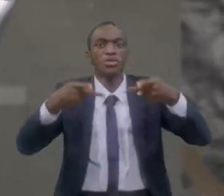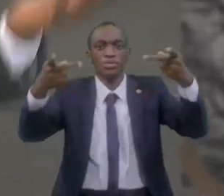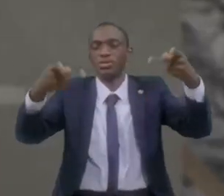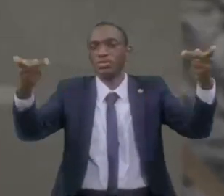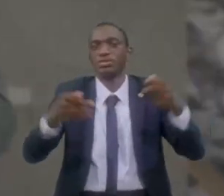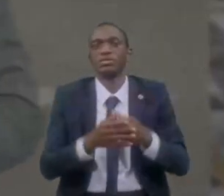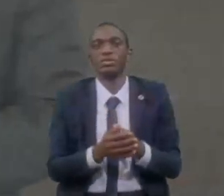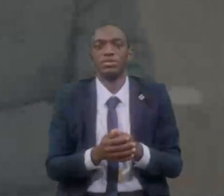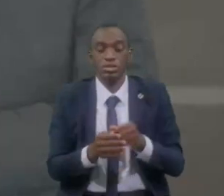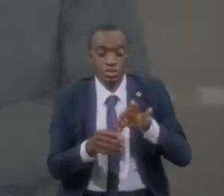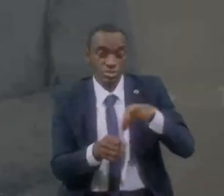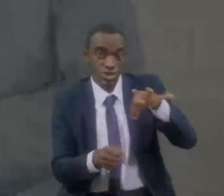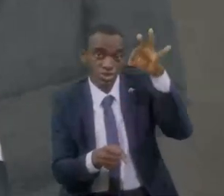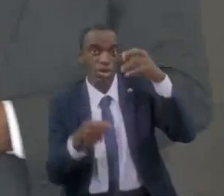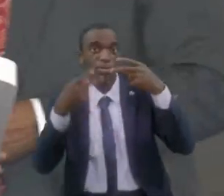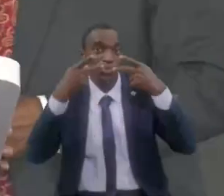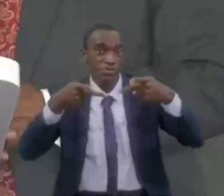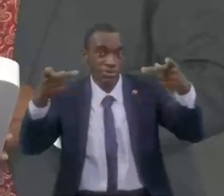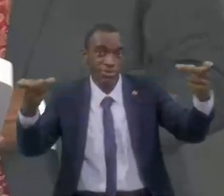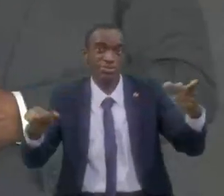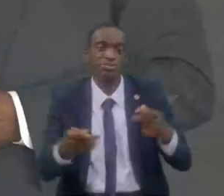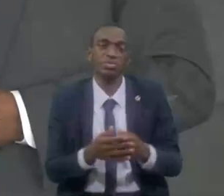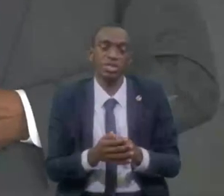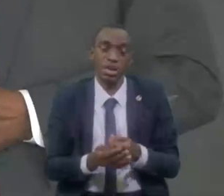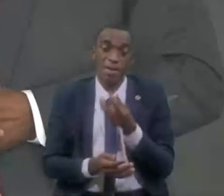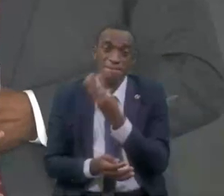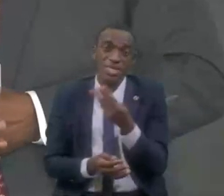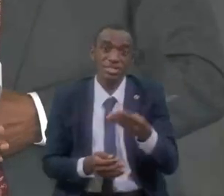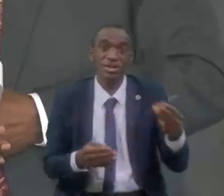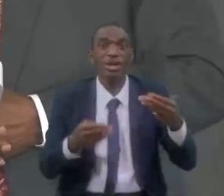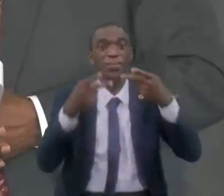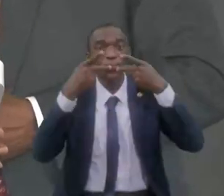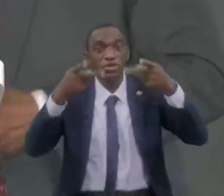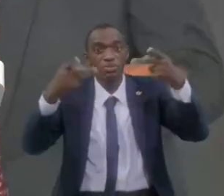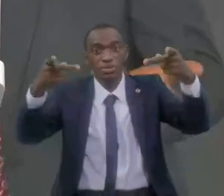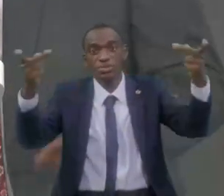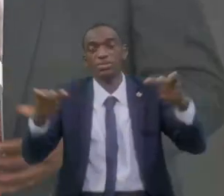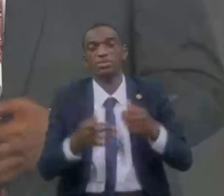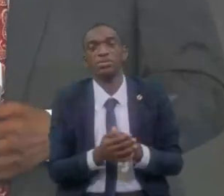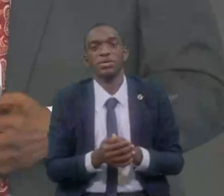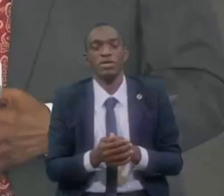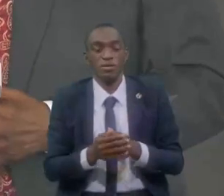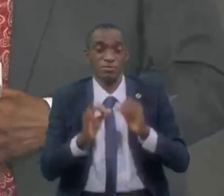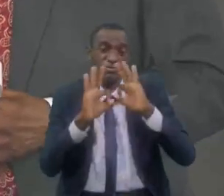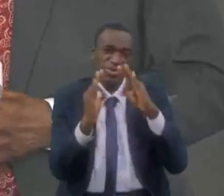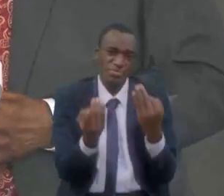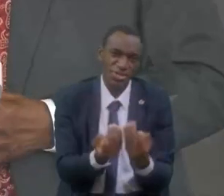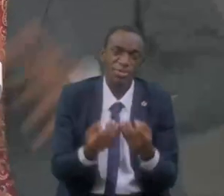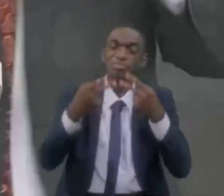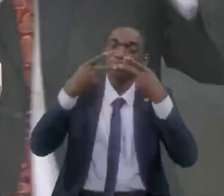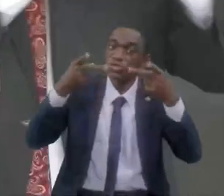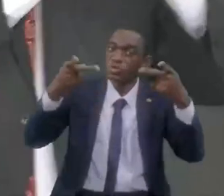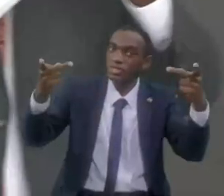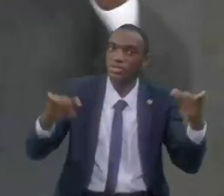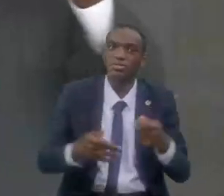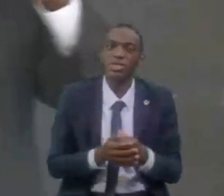prospérité. La prospérité spirituelle, la prospérité matérielle, la prospérité